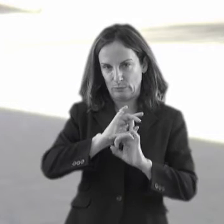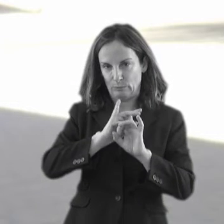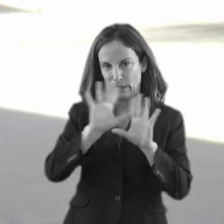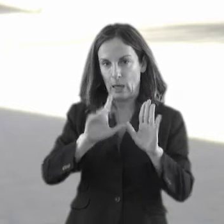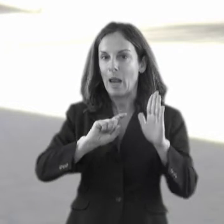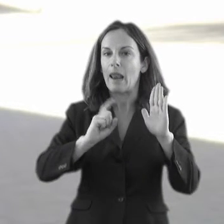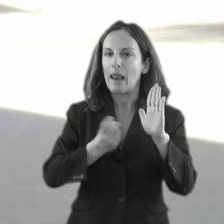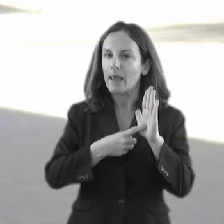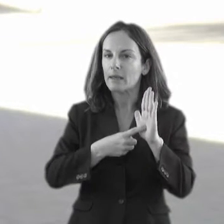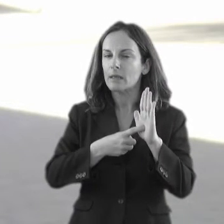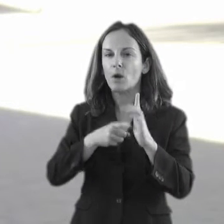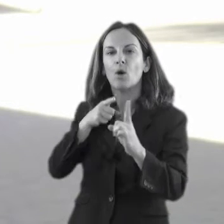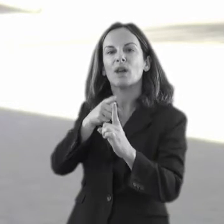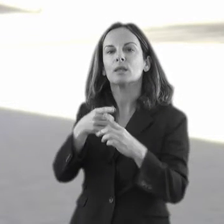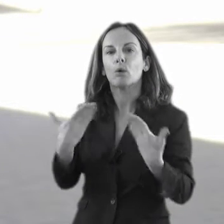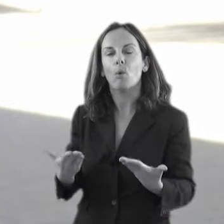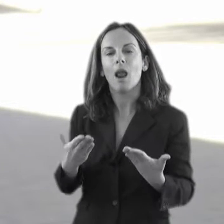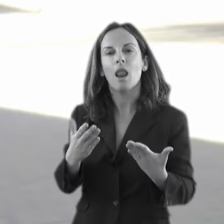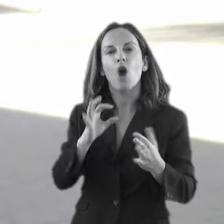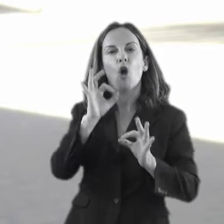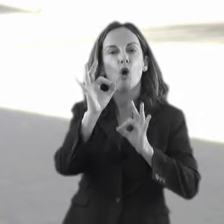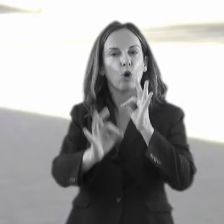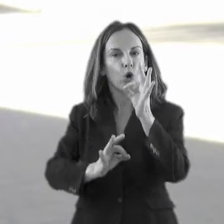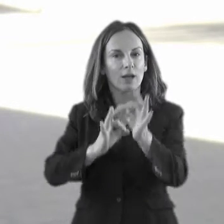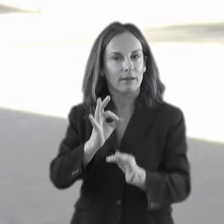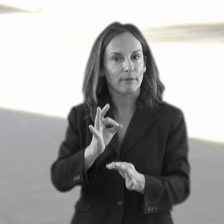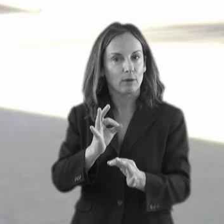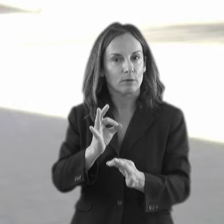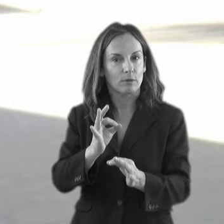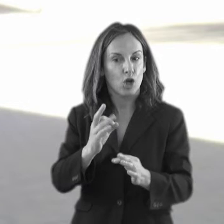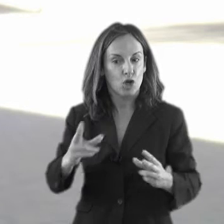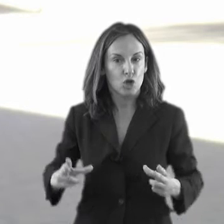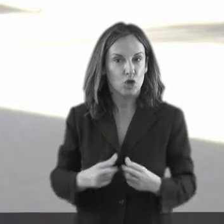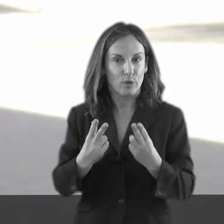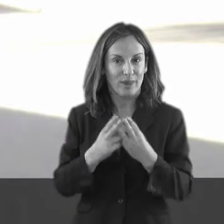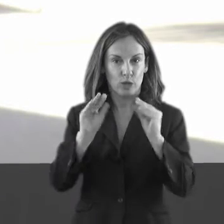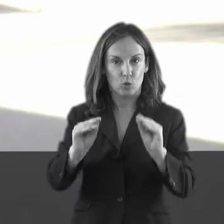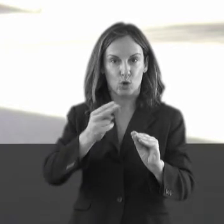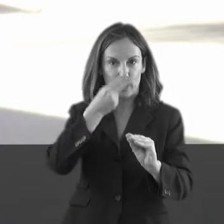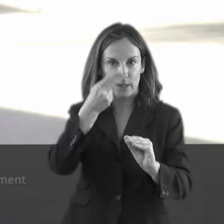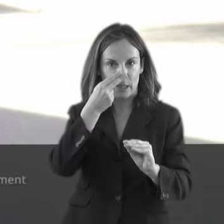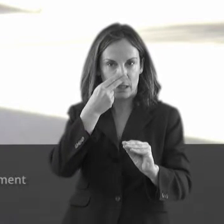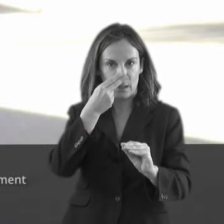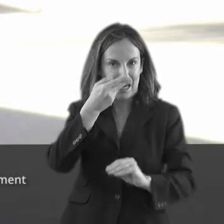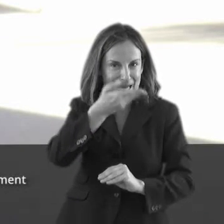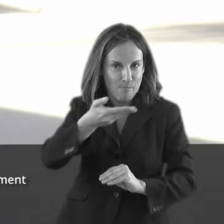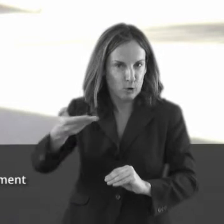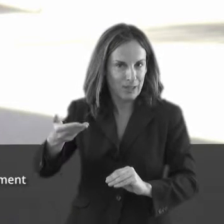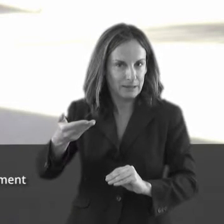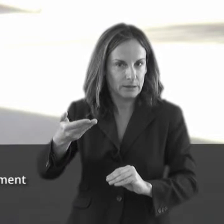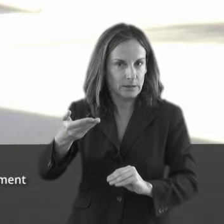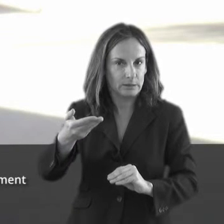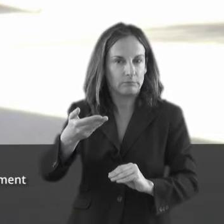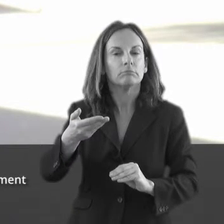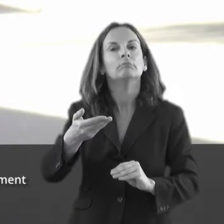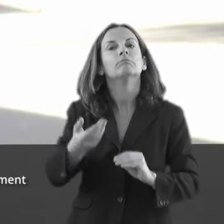les lleis sempre organitzen i defensen uns interessos que la societat considera